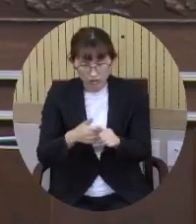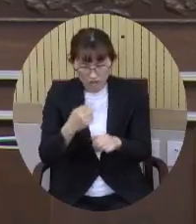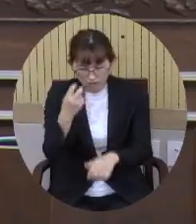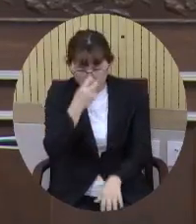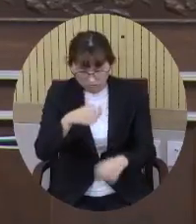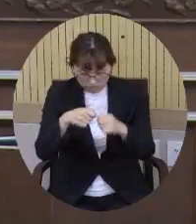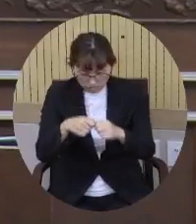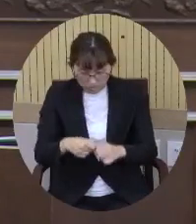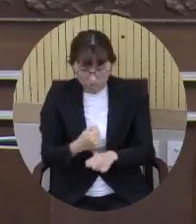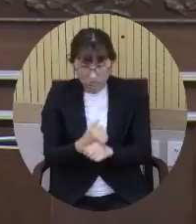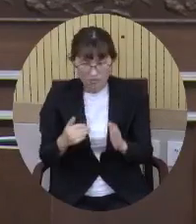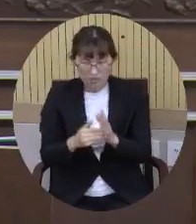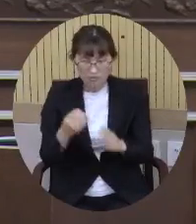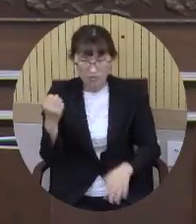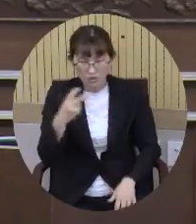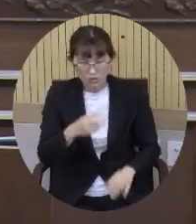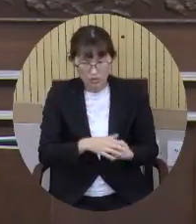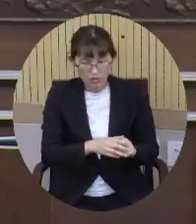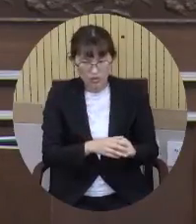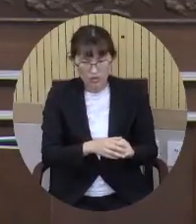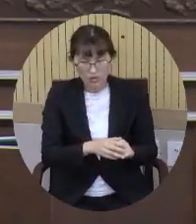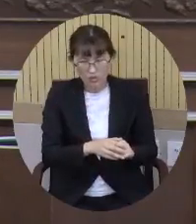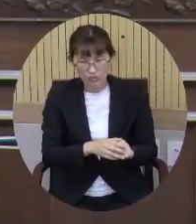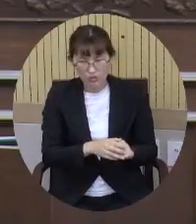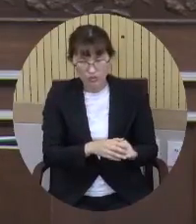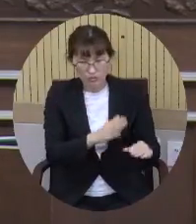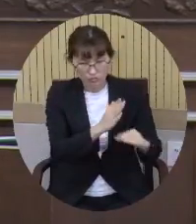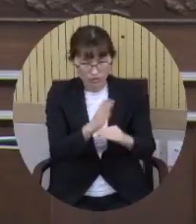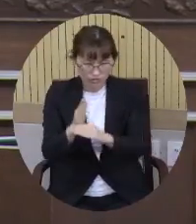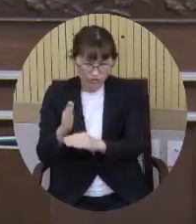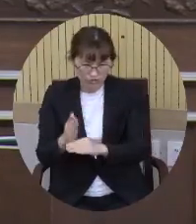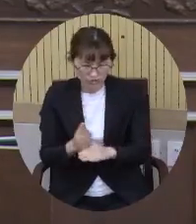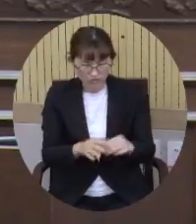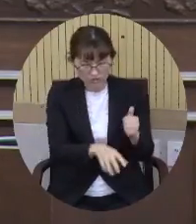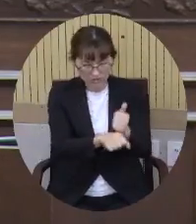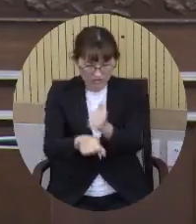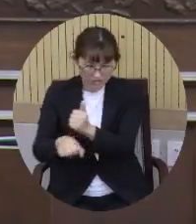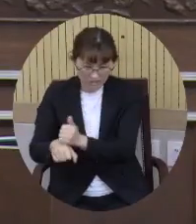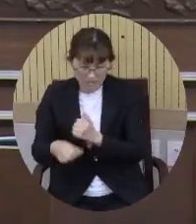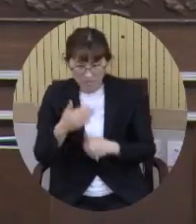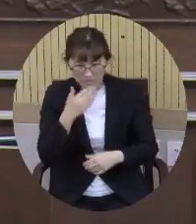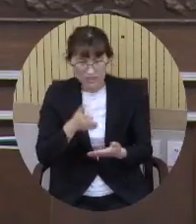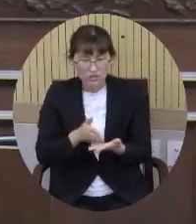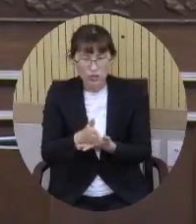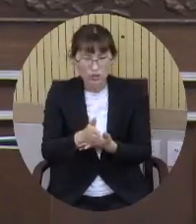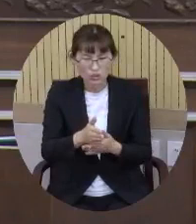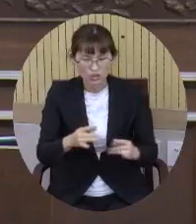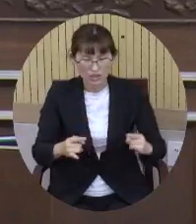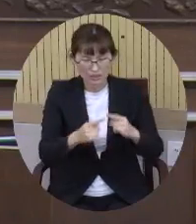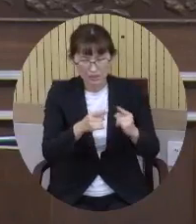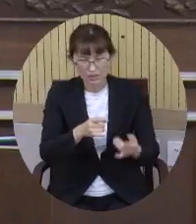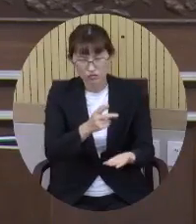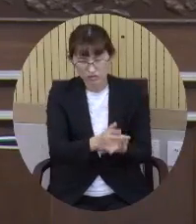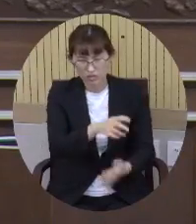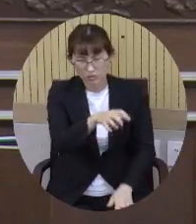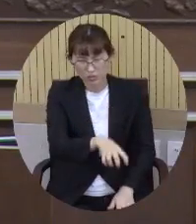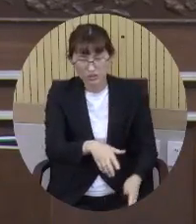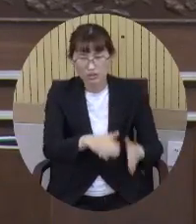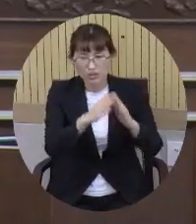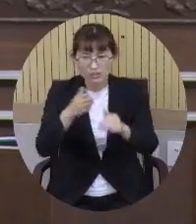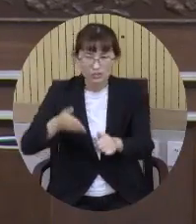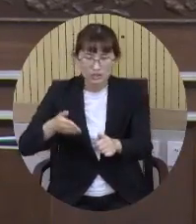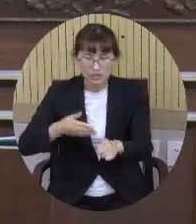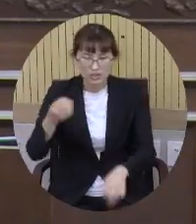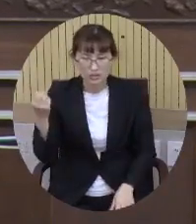후 거점별 캠핑용 차량 전용 주차장을 조성해 주시기 바랍니다. 또한 청주시 공용 주차장의